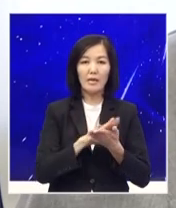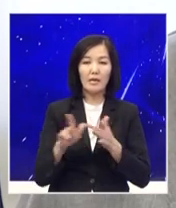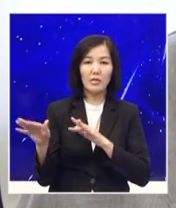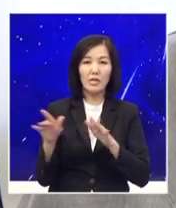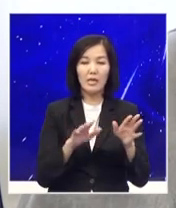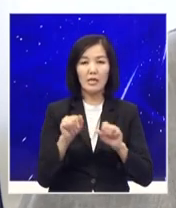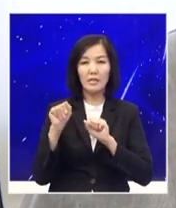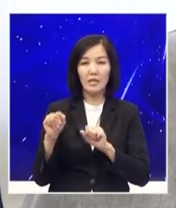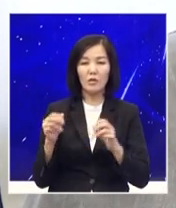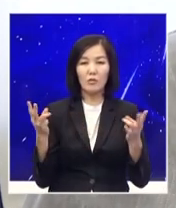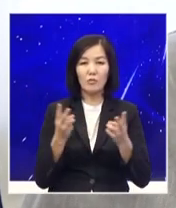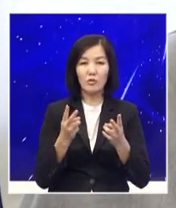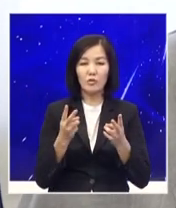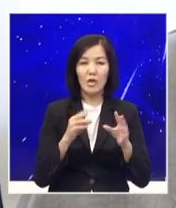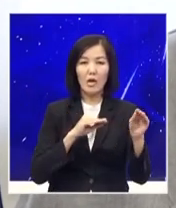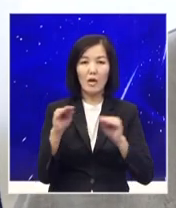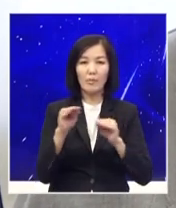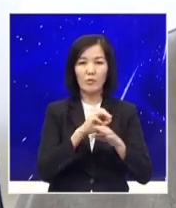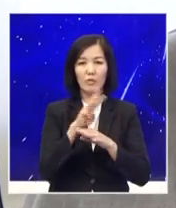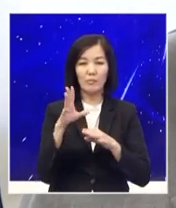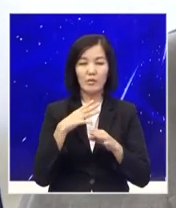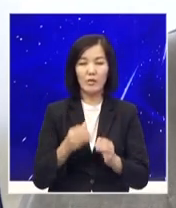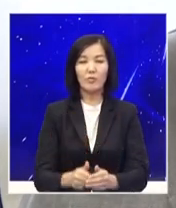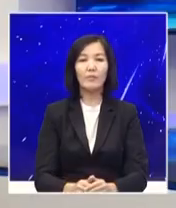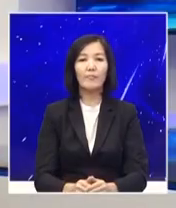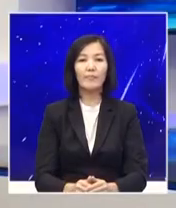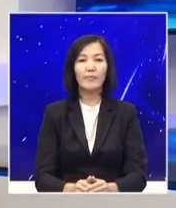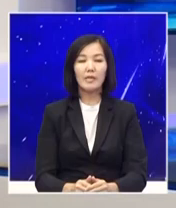шараларды сақтау үшін қажетті құрылғылармен жабдықталуда.